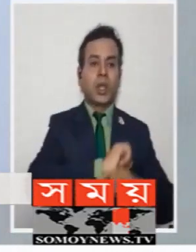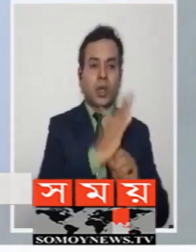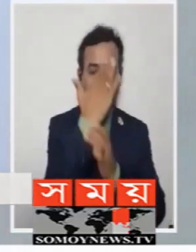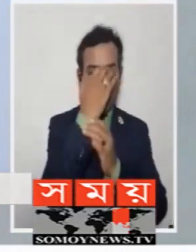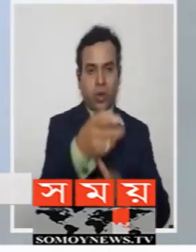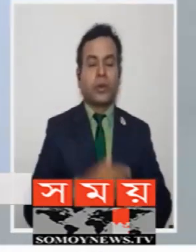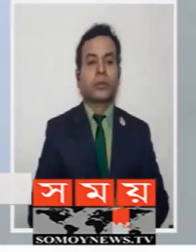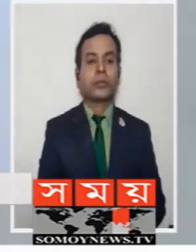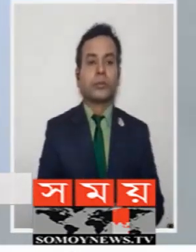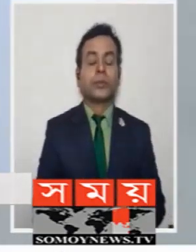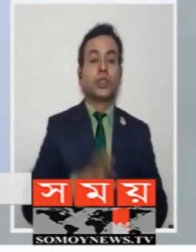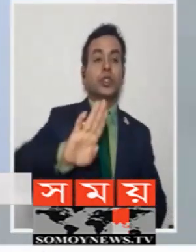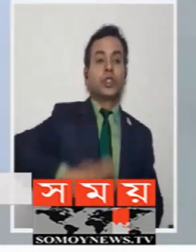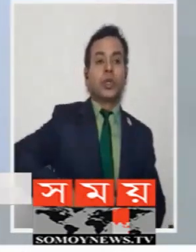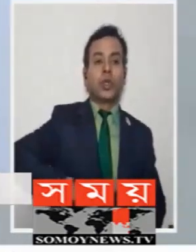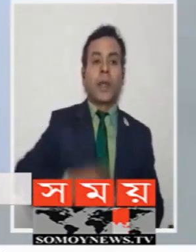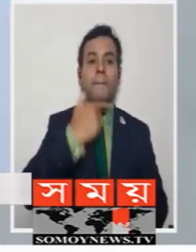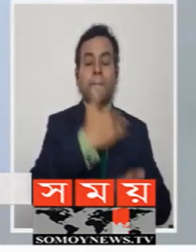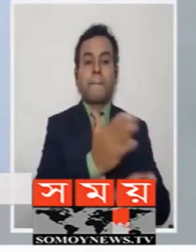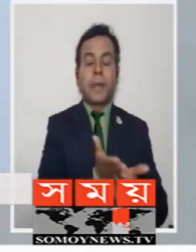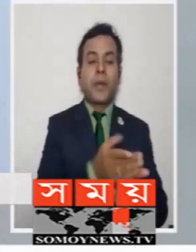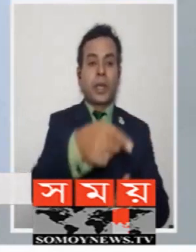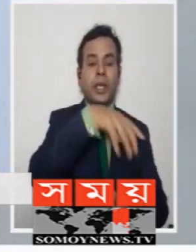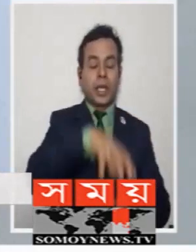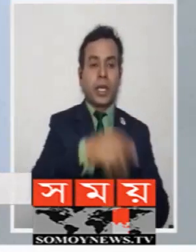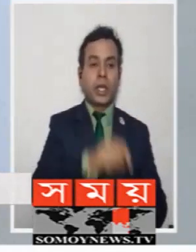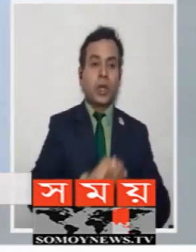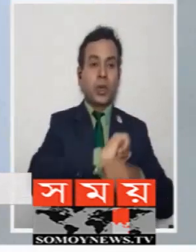বেড়ে যাচ্ছে। চট্টগ্রাম ডিভিশনে আমরা সর্বশেষ তথ্য অনুযায়ী